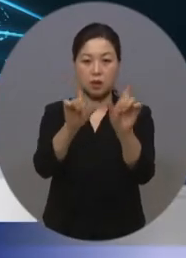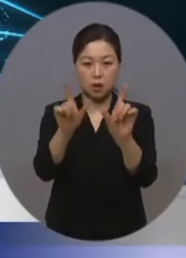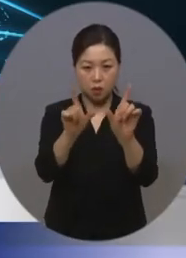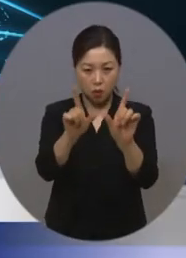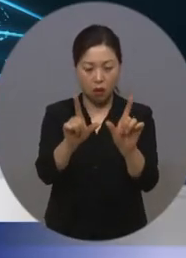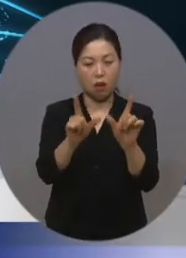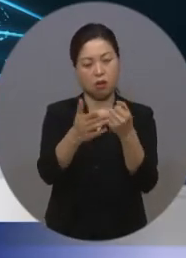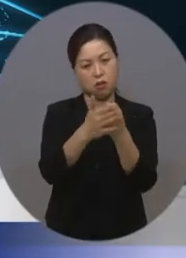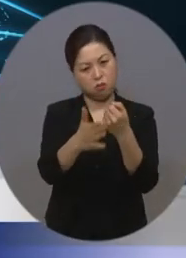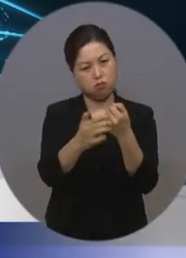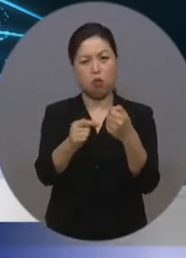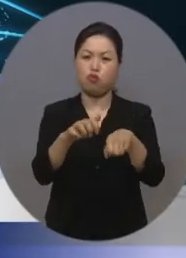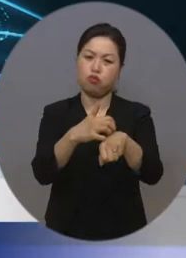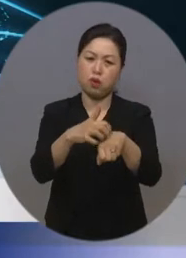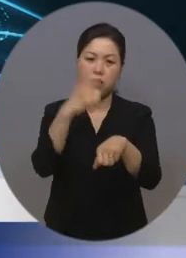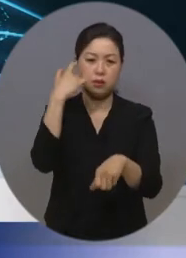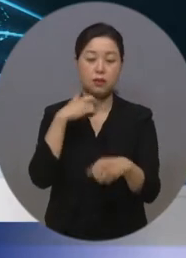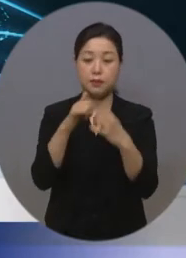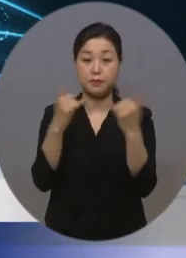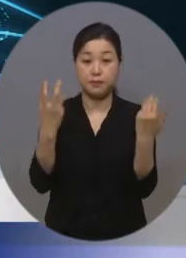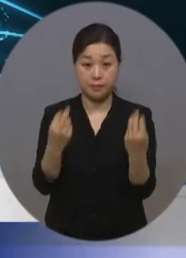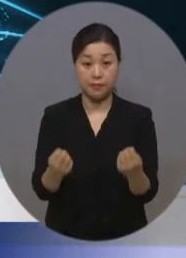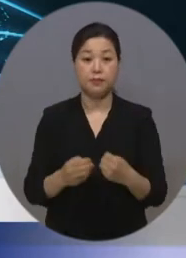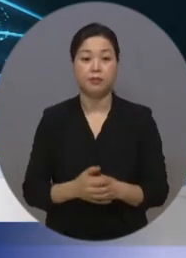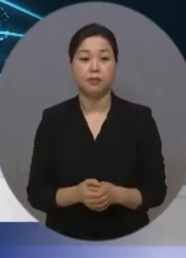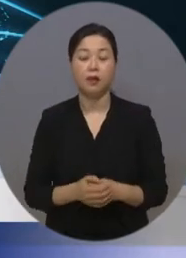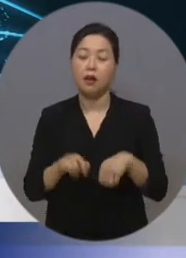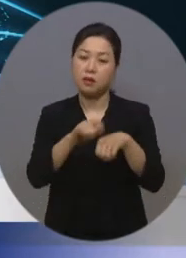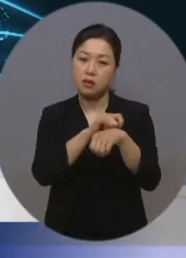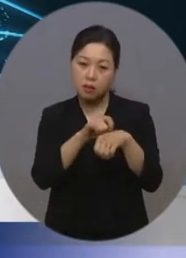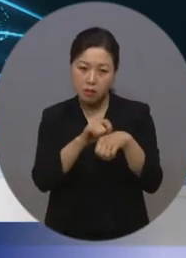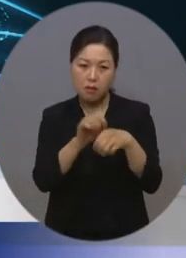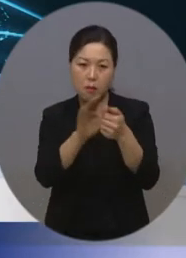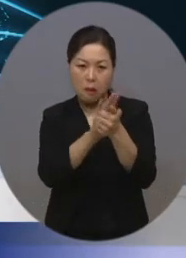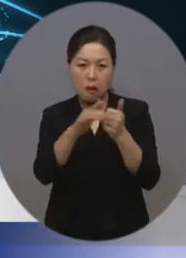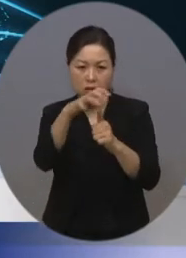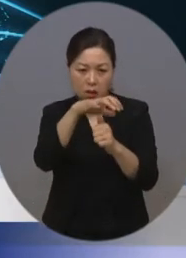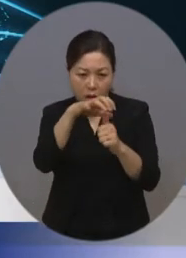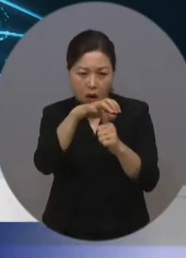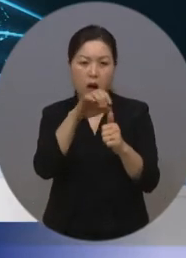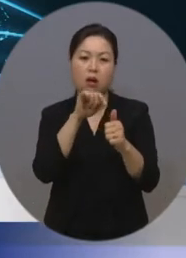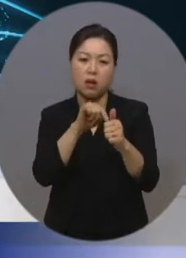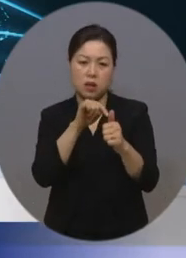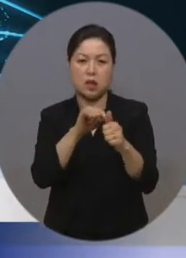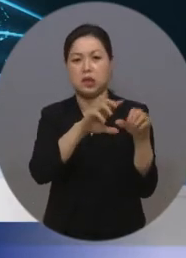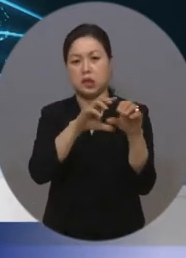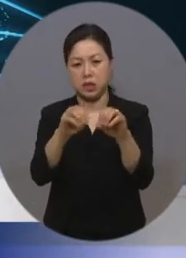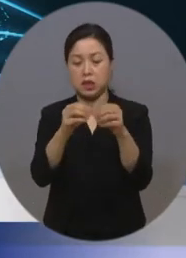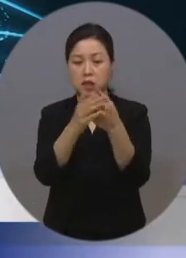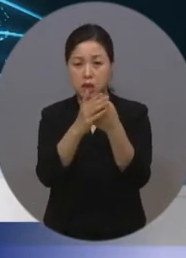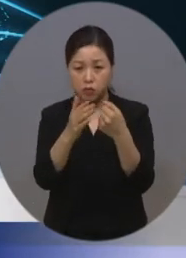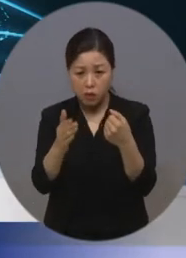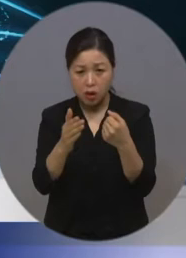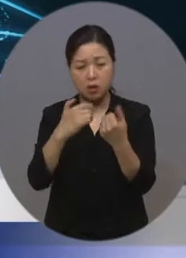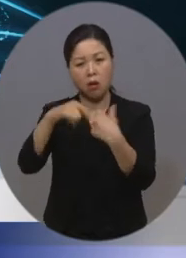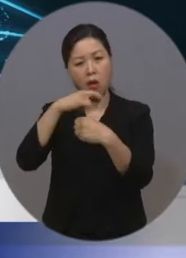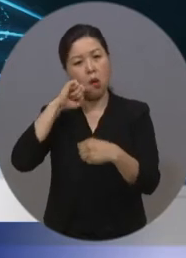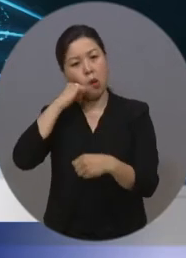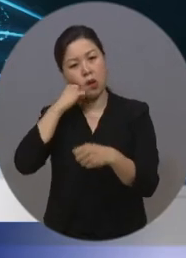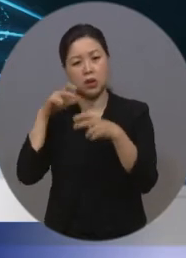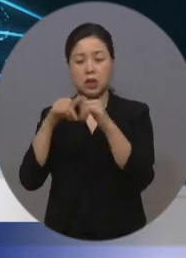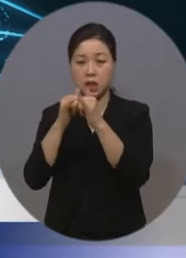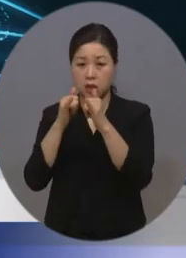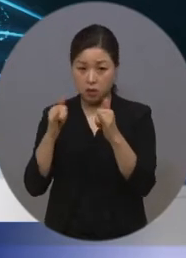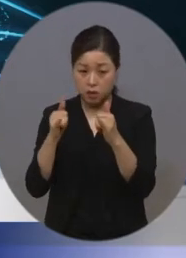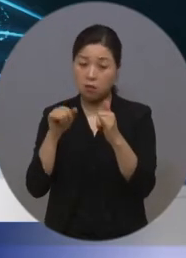불편함 느끼는 분들 많으실텐데요 특히 돌봄 서비스 중단 등으로 더욱 어려운 장애인들은 코로나 192 후